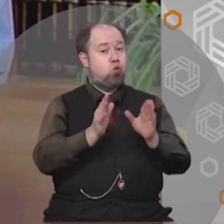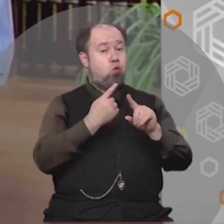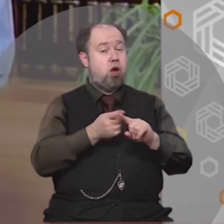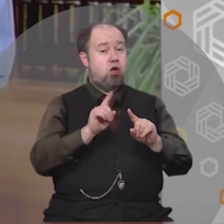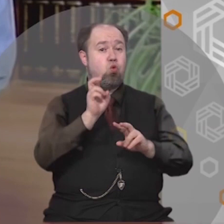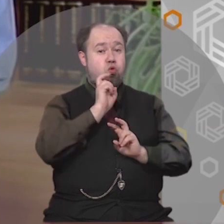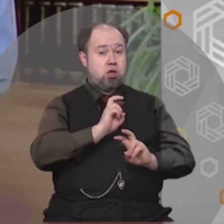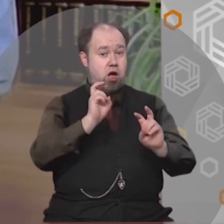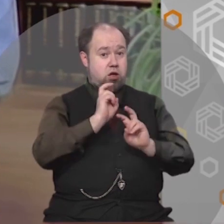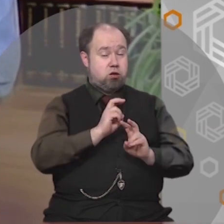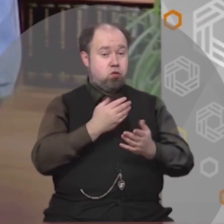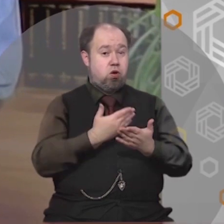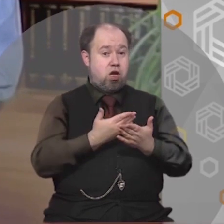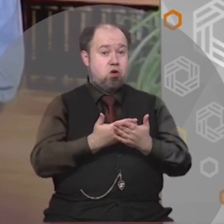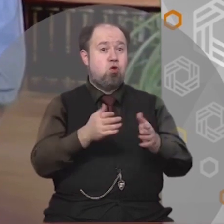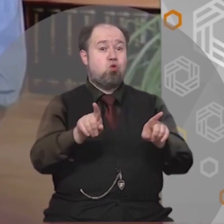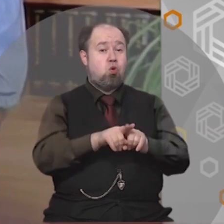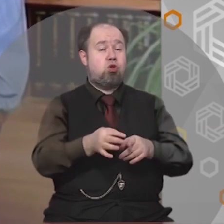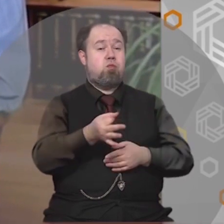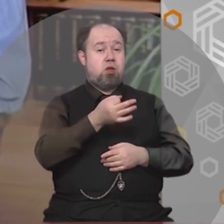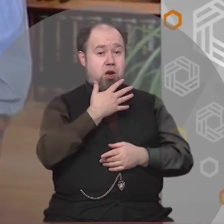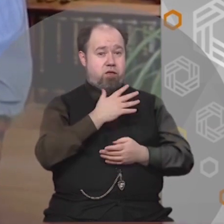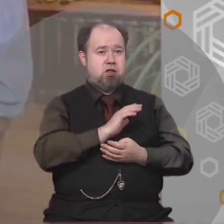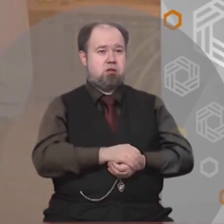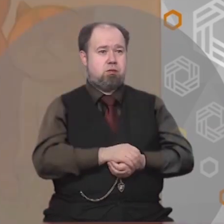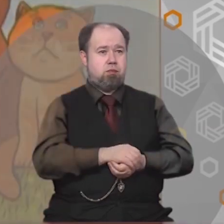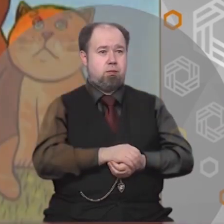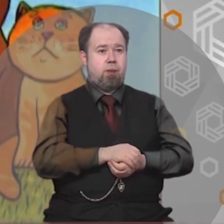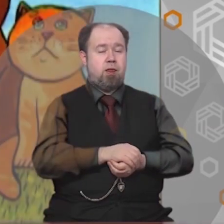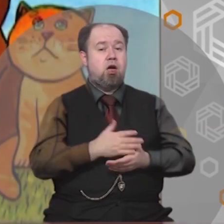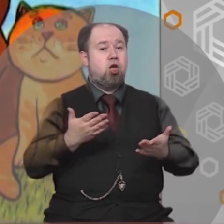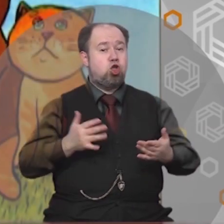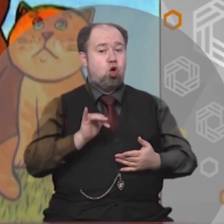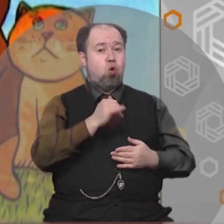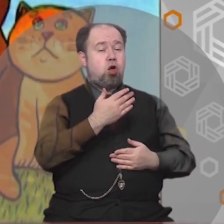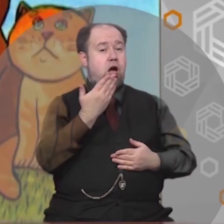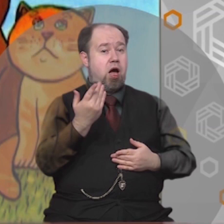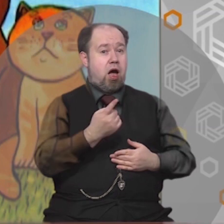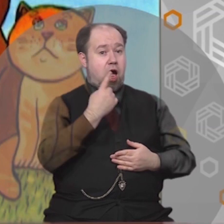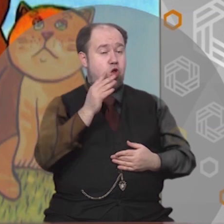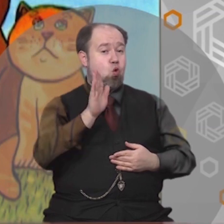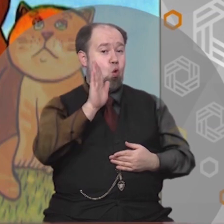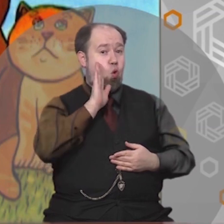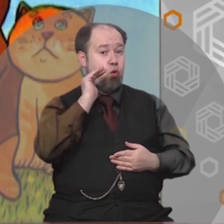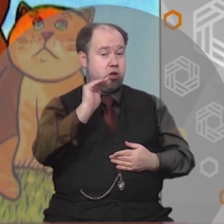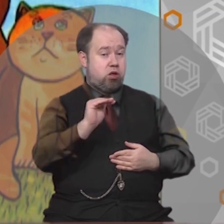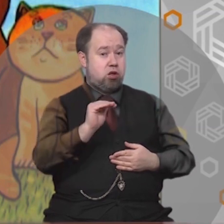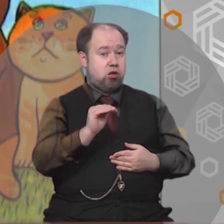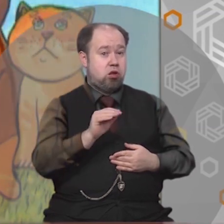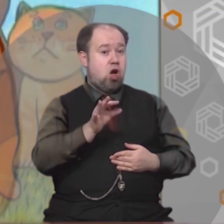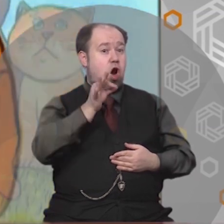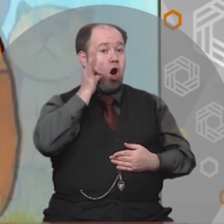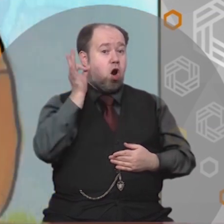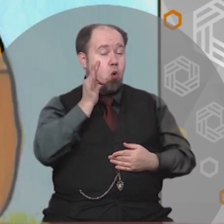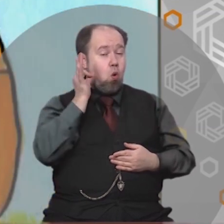сказку. Я надеюсь, она вам тоже понравится. Жили у одной доброй крестьянки кот